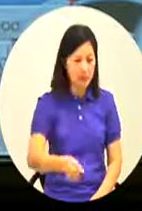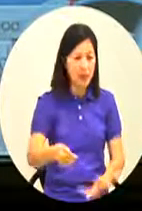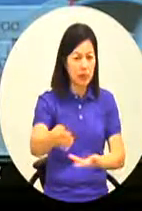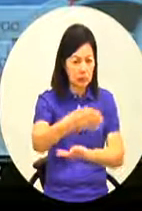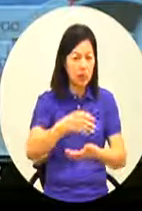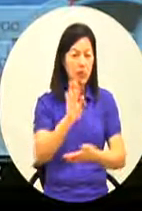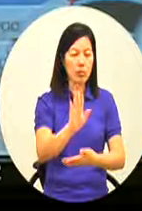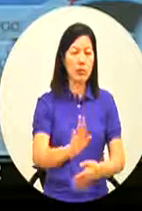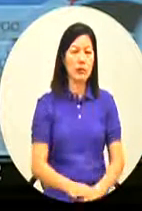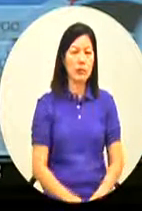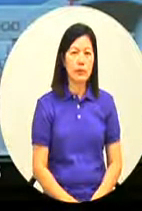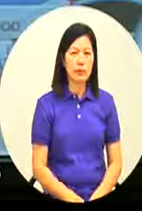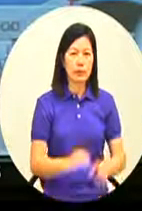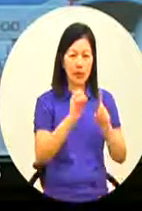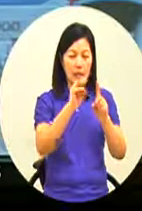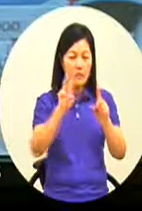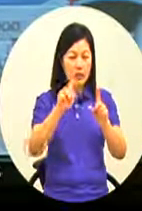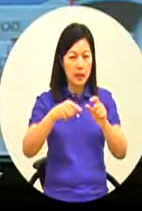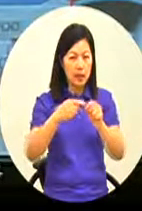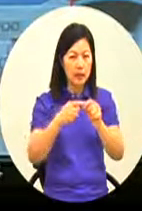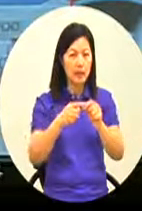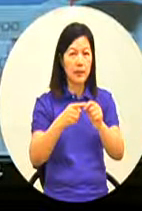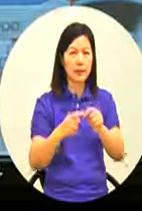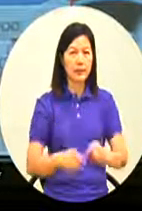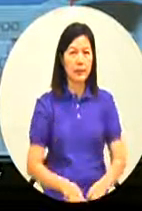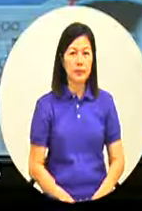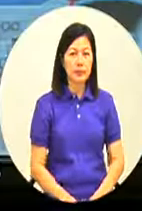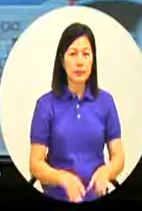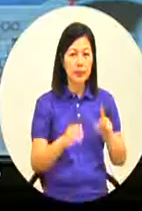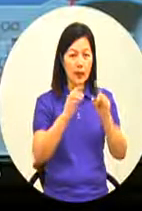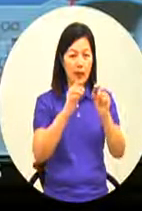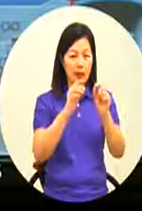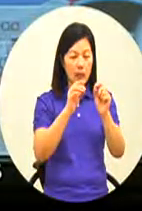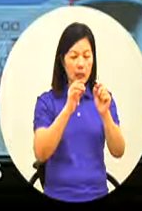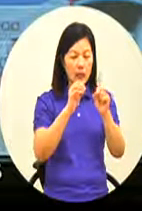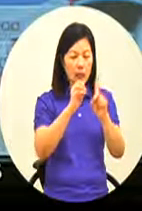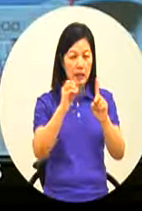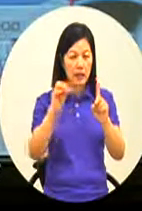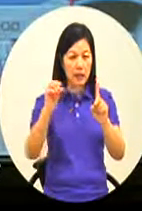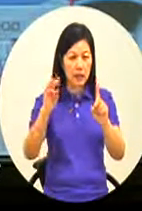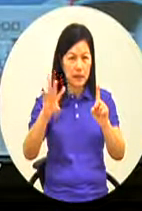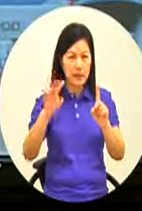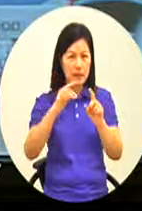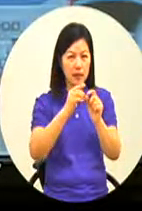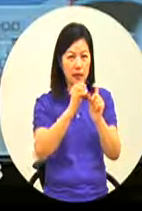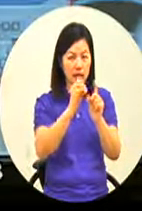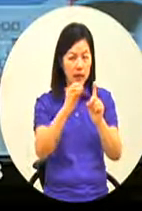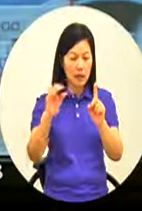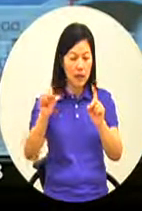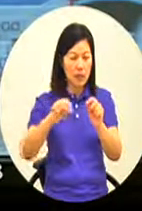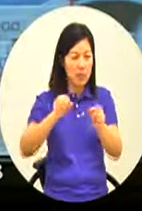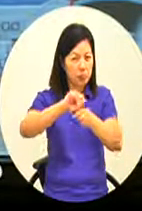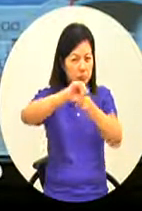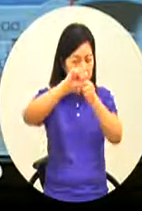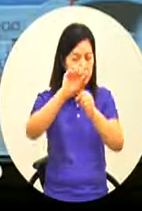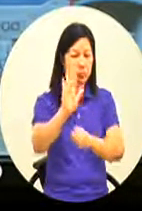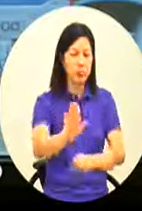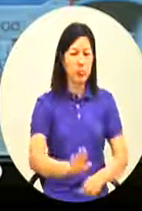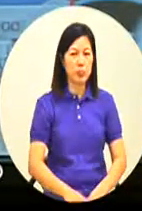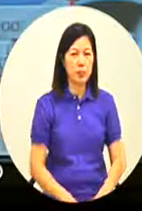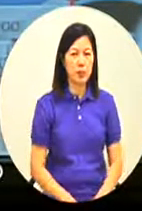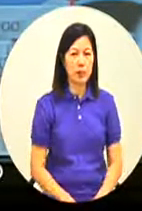好。那103年，哦，104、105，吼，估计差不多占你这，好，那个105的时阵，咱都